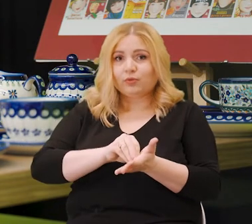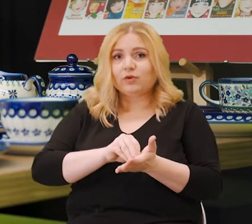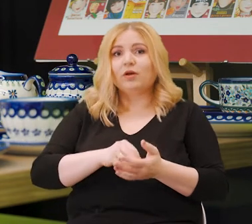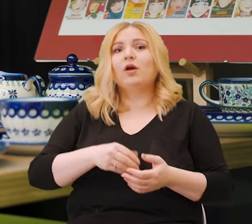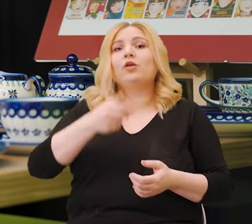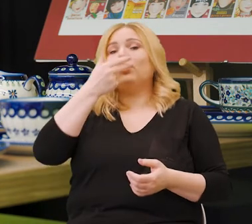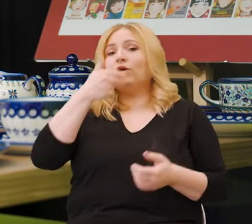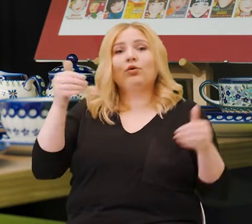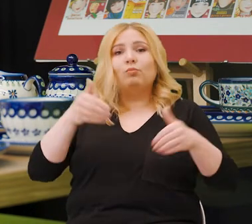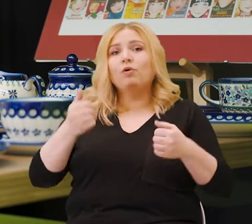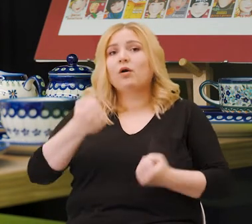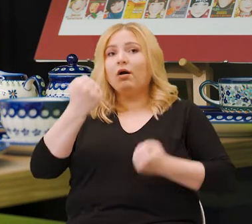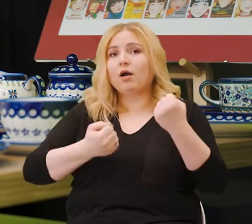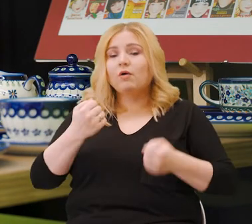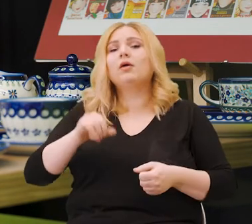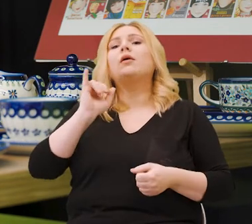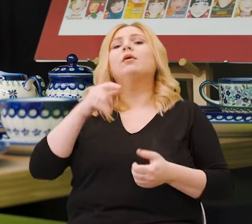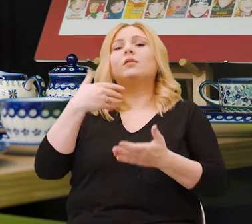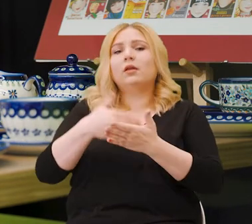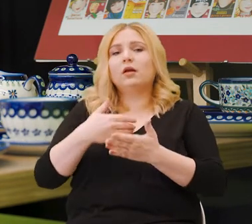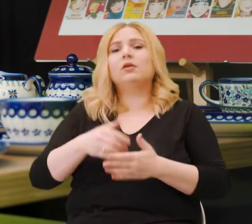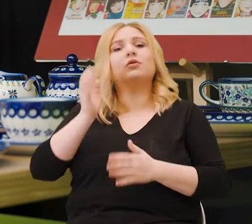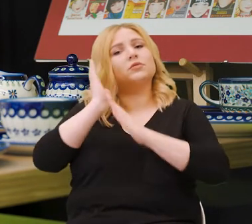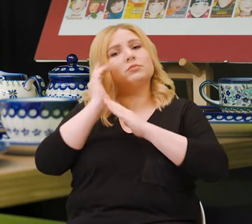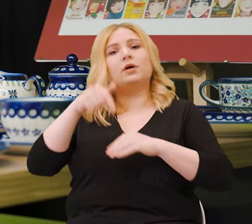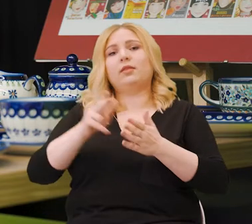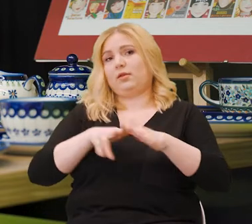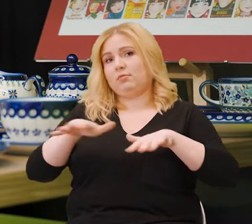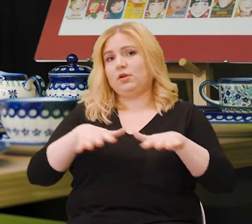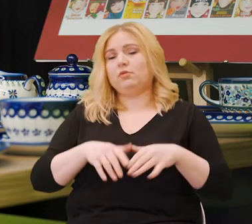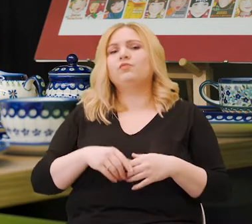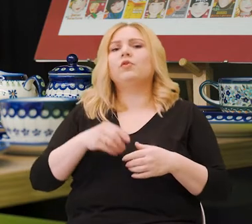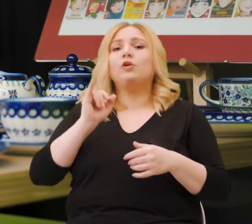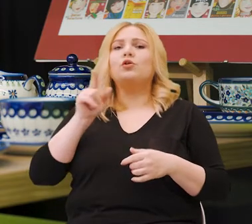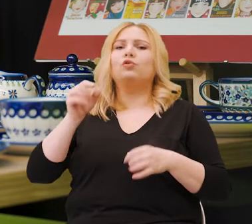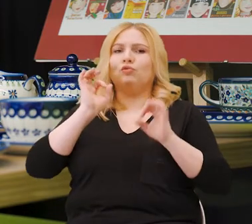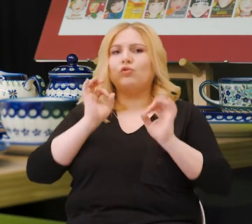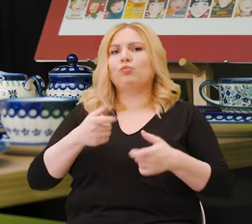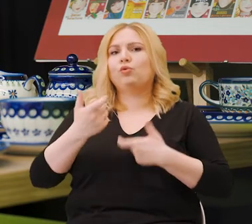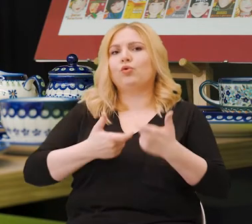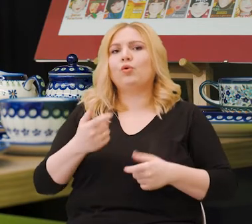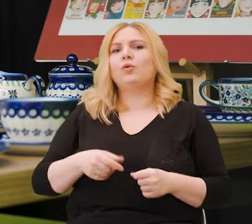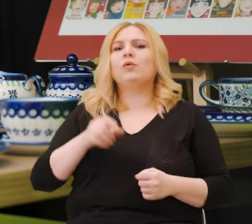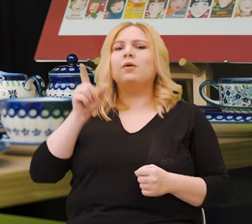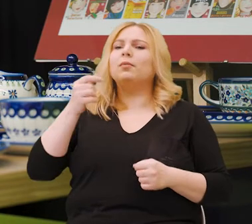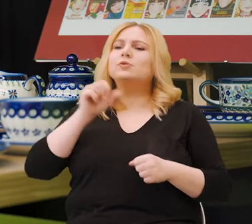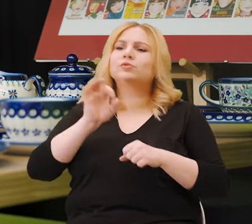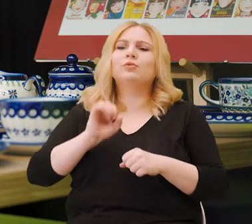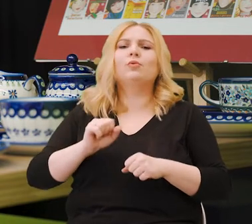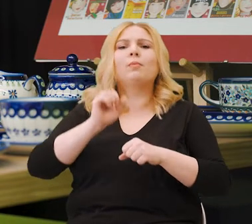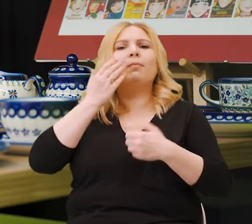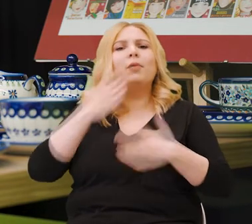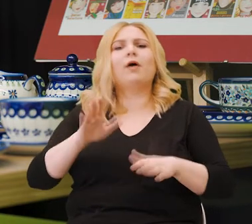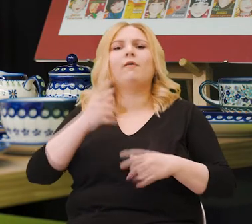nie było o prowadzeniu, więc postanowili przenocować na miejscu. I dobrze im to zrobiło. Są bardzo